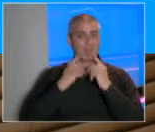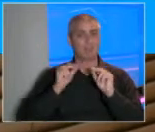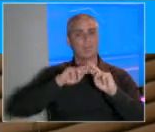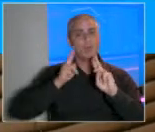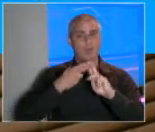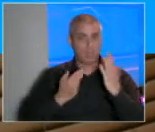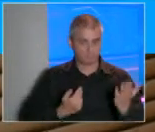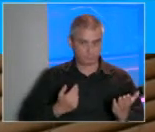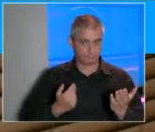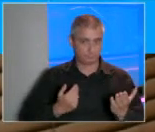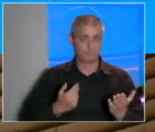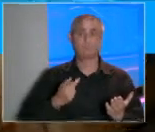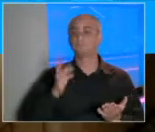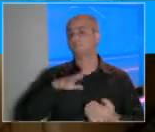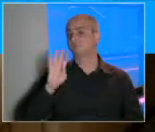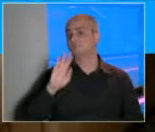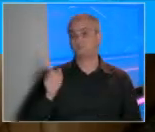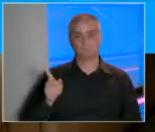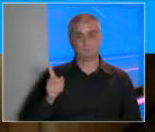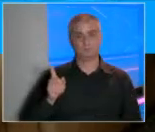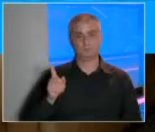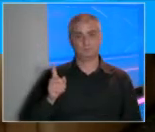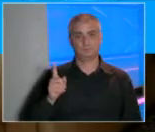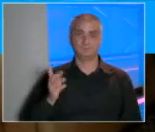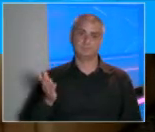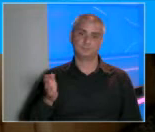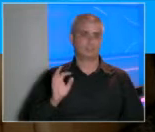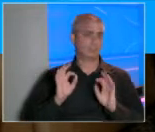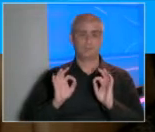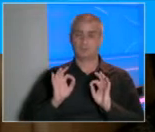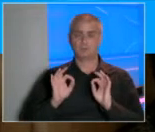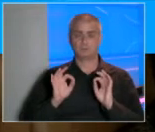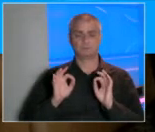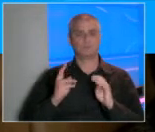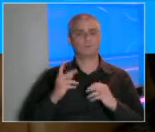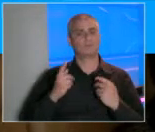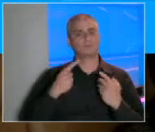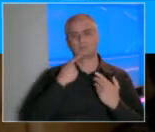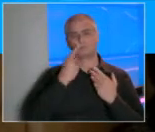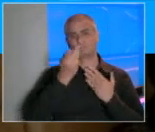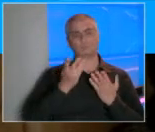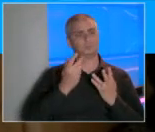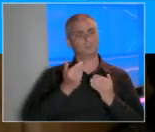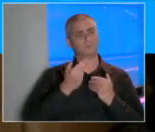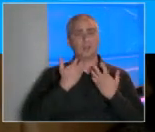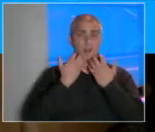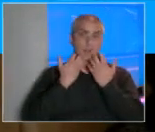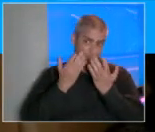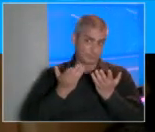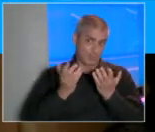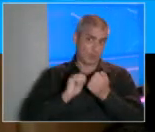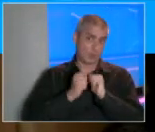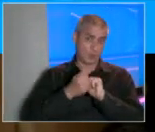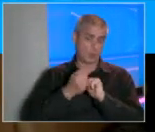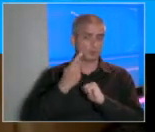הקהילה הבינלאומית, ואילו נתניהו באמת מקדיש את הפגישה כדי להסביר, או